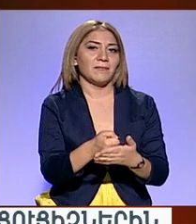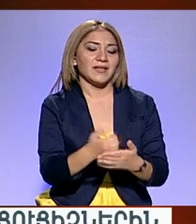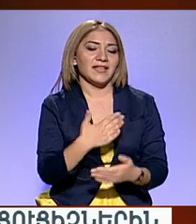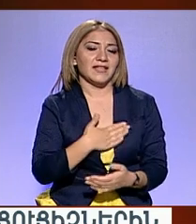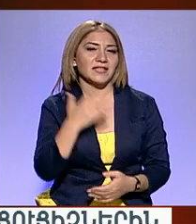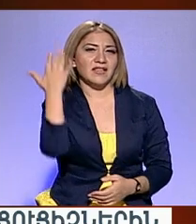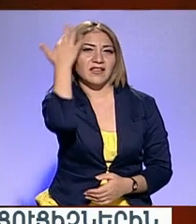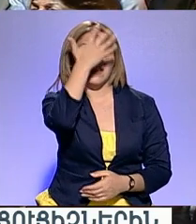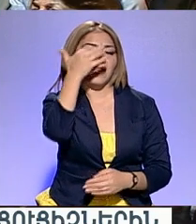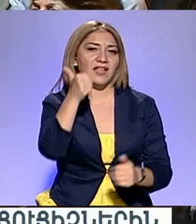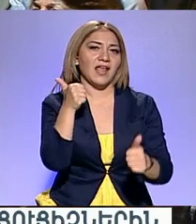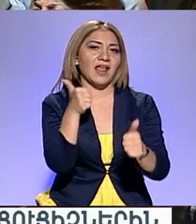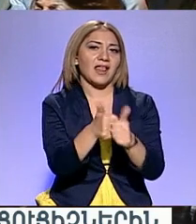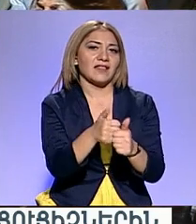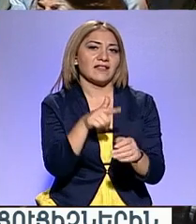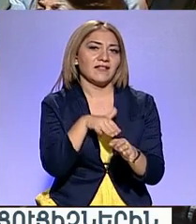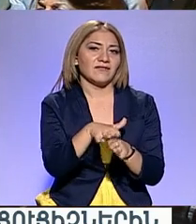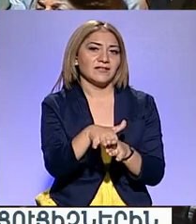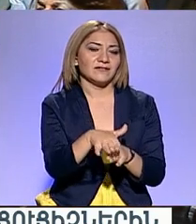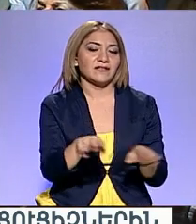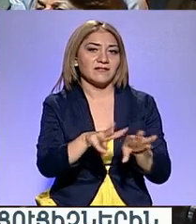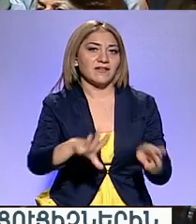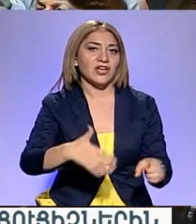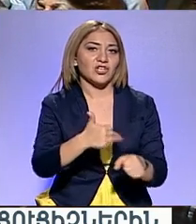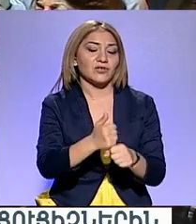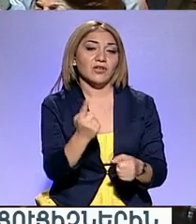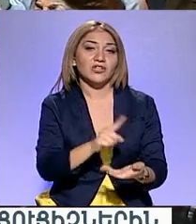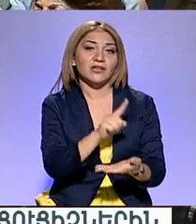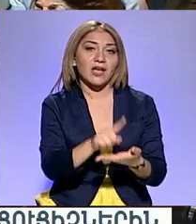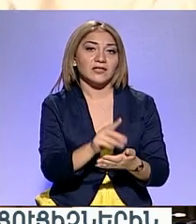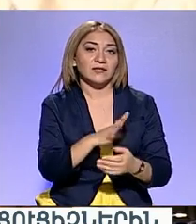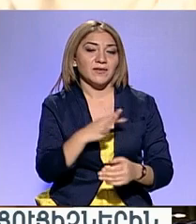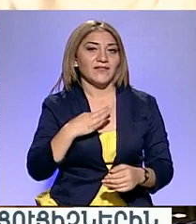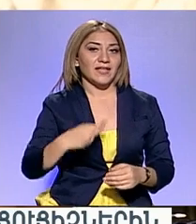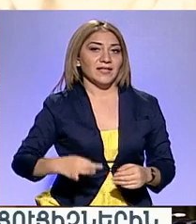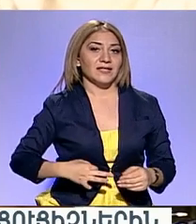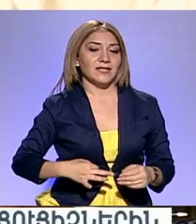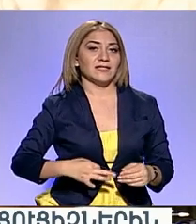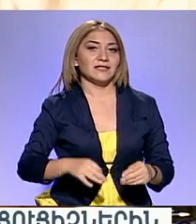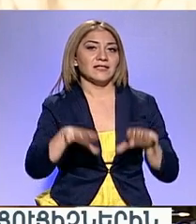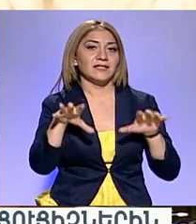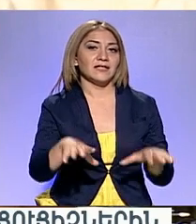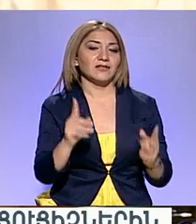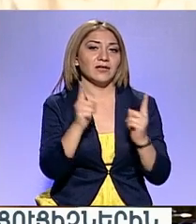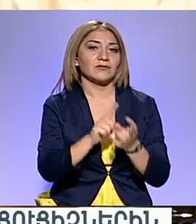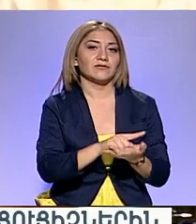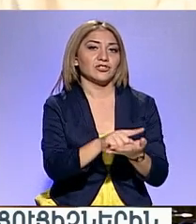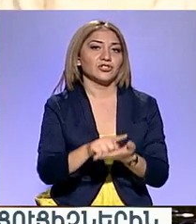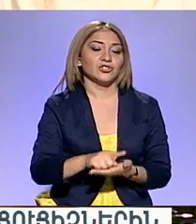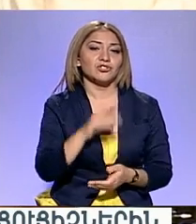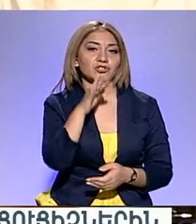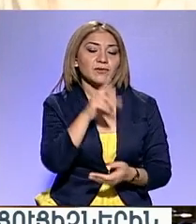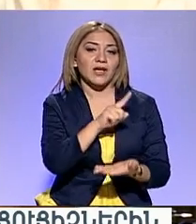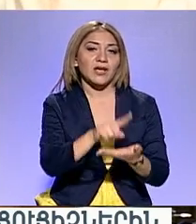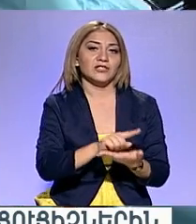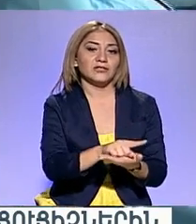իր երազանքների իրականացում։ Վարչապետին նախ հարցրին Ելիսեյան պալատում հայ-ֆրանսիական բարձր մակարդակի բանակցությունների ժամանակ ինչ